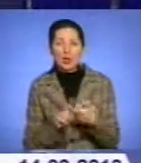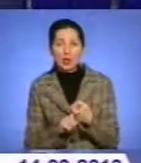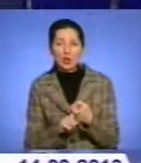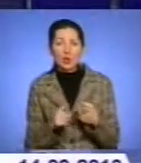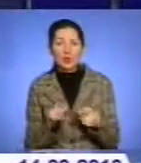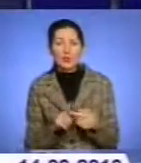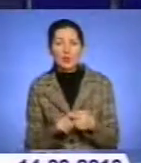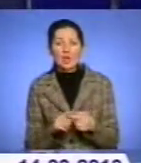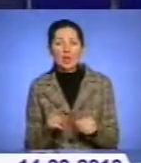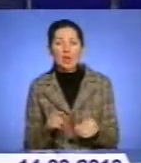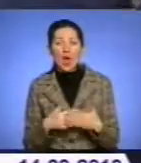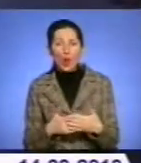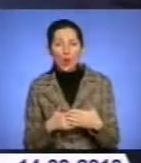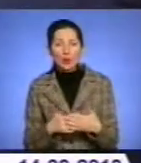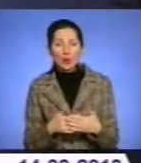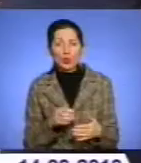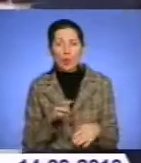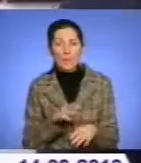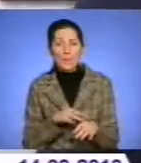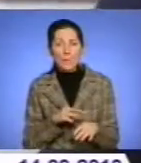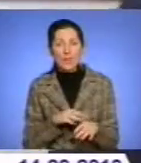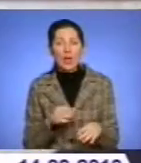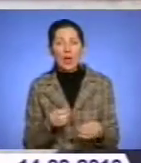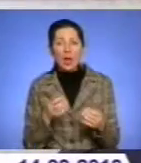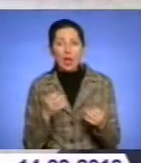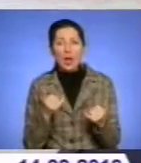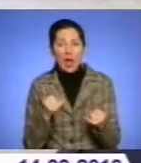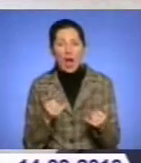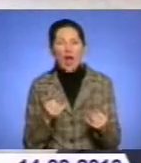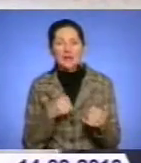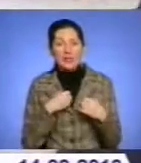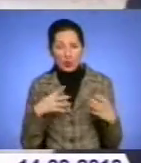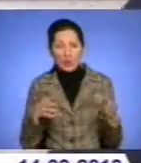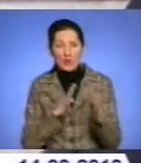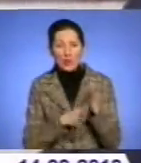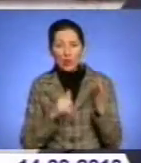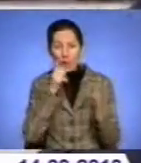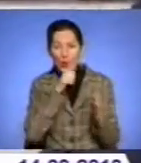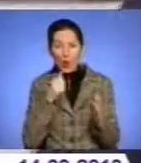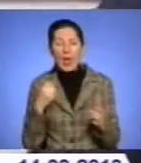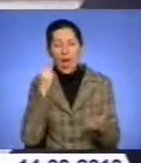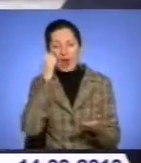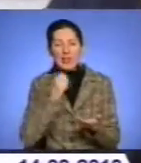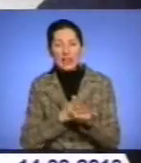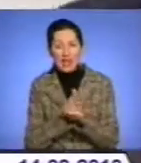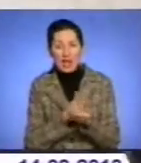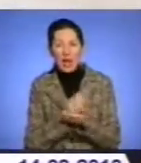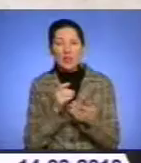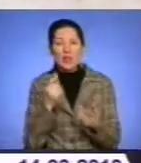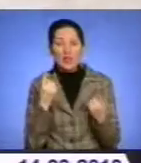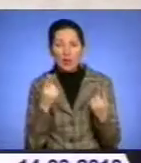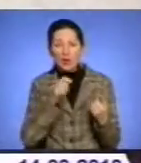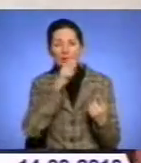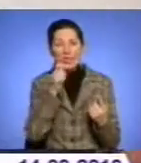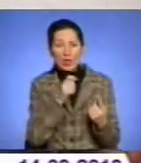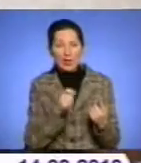в Тернопільській області. Нещодавно відсвяткував 90-річний ювілей ветеран Великої вітчизняної війни Олексій Радіонович